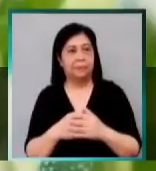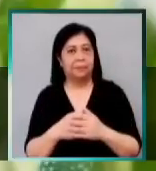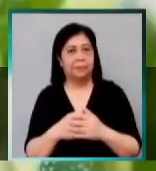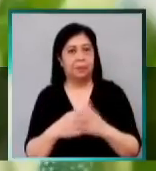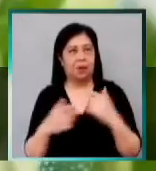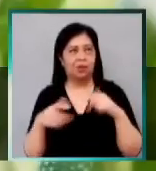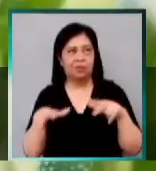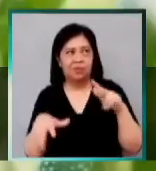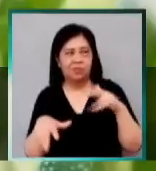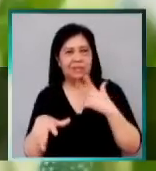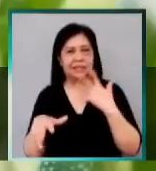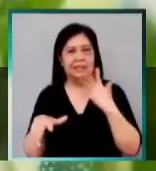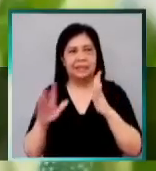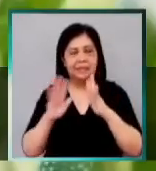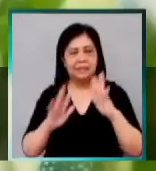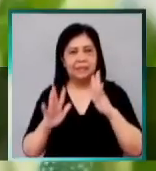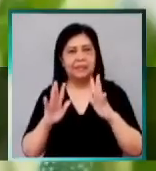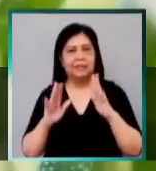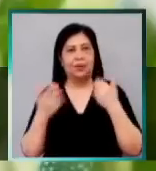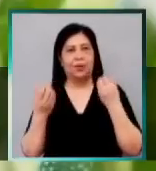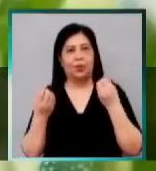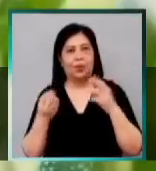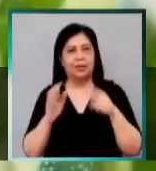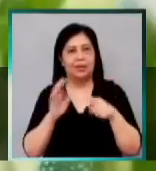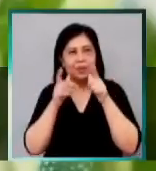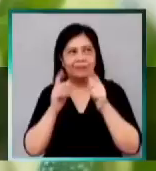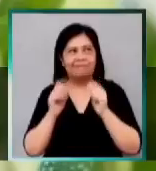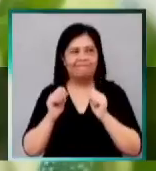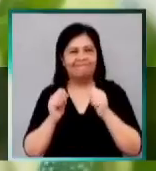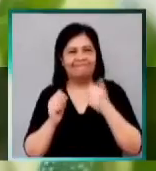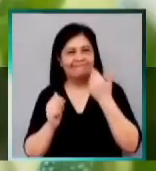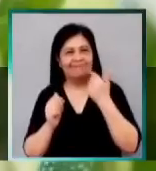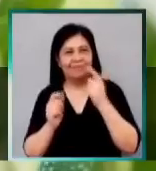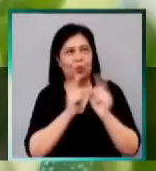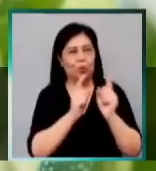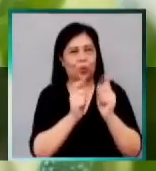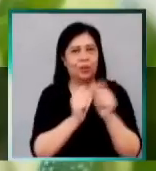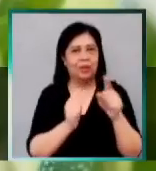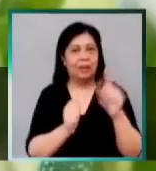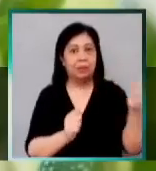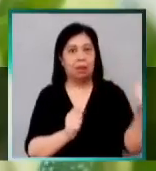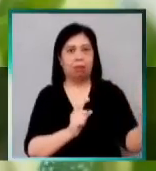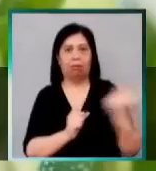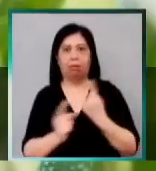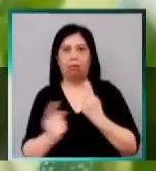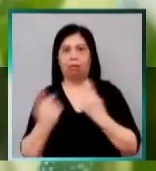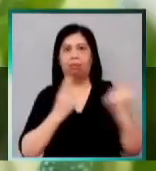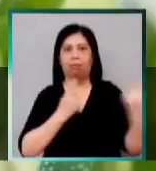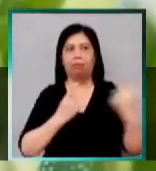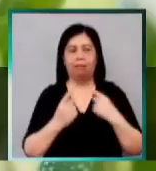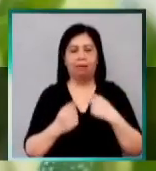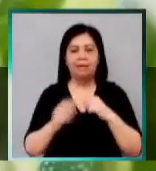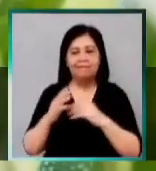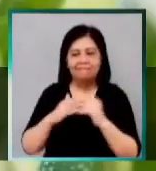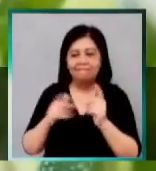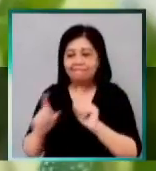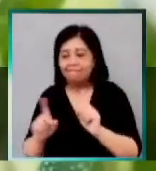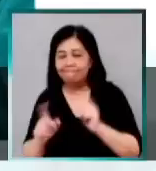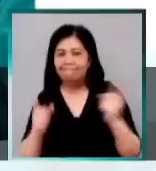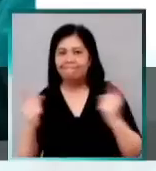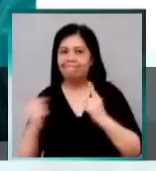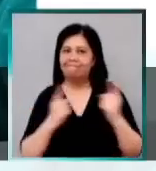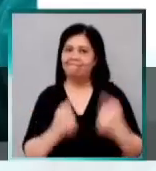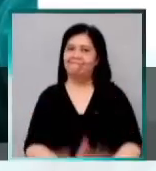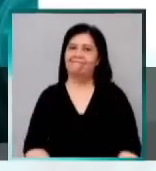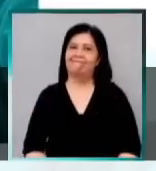medyo parang hesitant ako to talk with them, sila na mismo yung lalapit sa'yo para i-comfort ka nila.